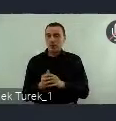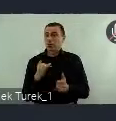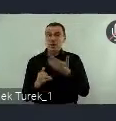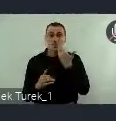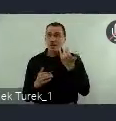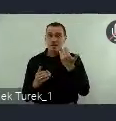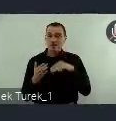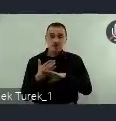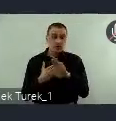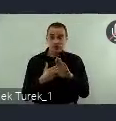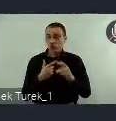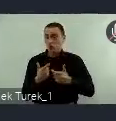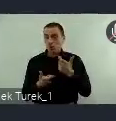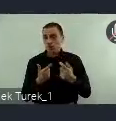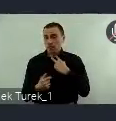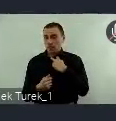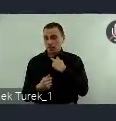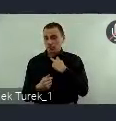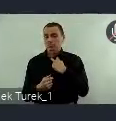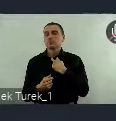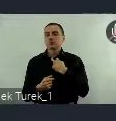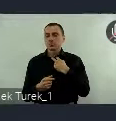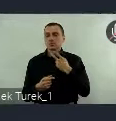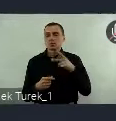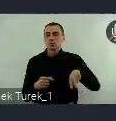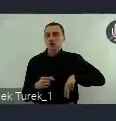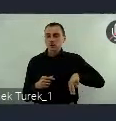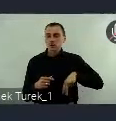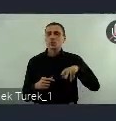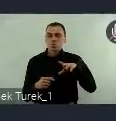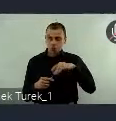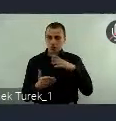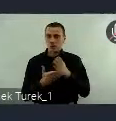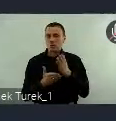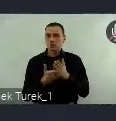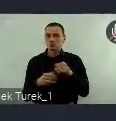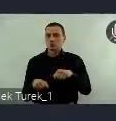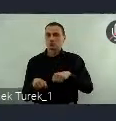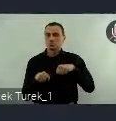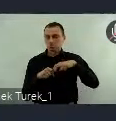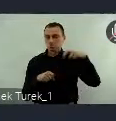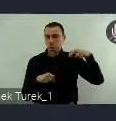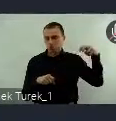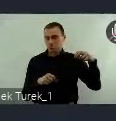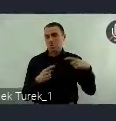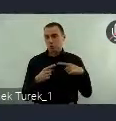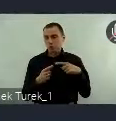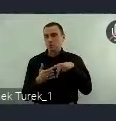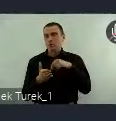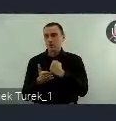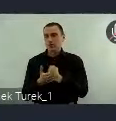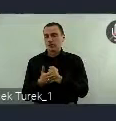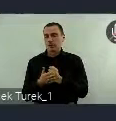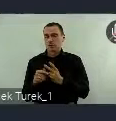innego rozwiązania zastosować Ministerstwo uważa że schodołaz rozwiązuje problem dostępność owyhee że jest spełnieniem ustawy natomiast miejcie świadomość